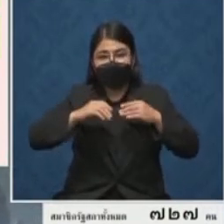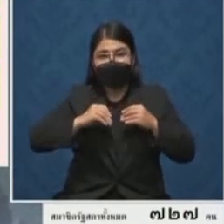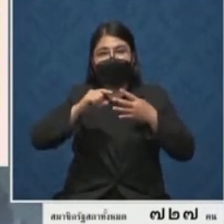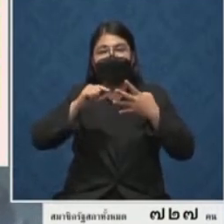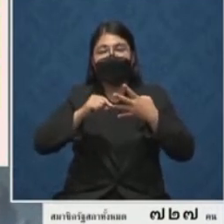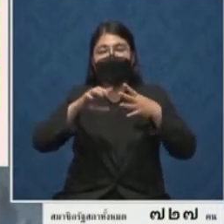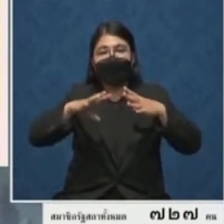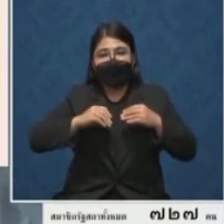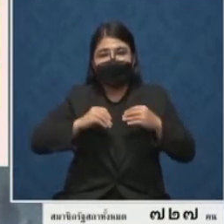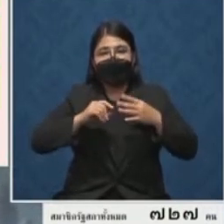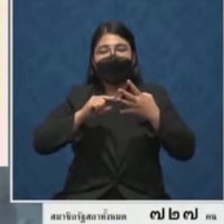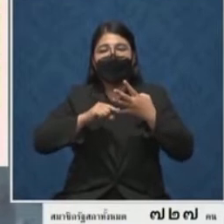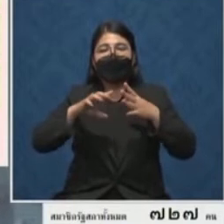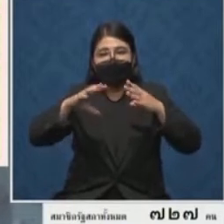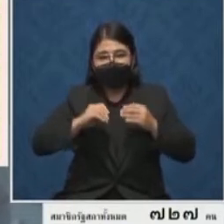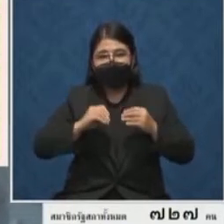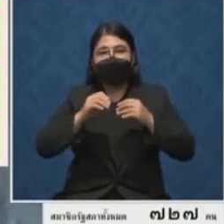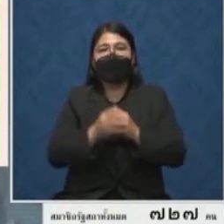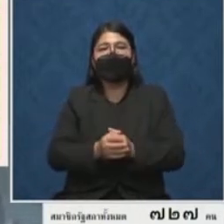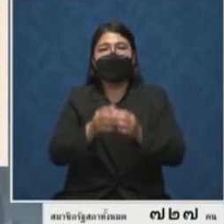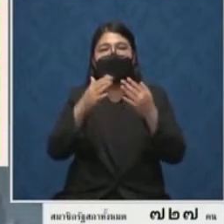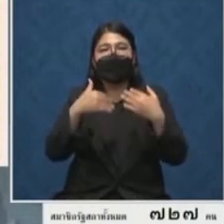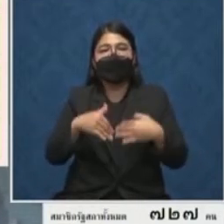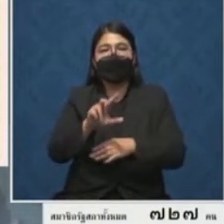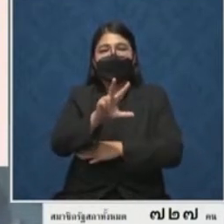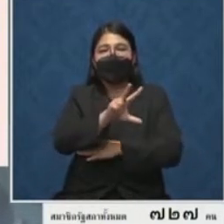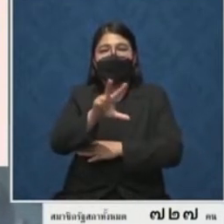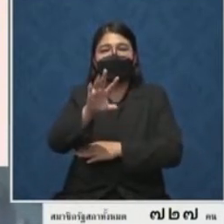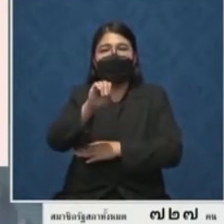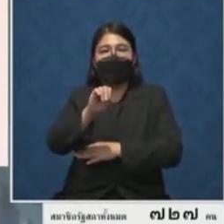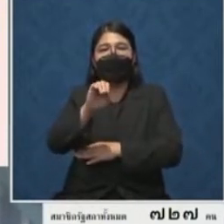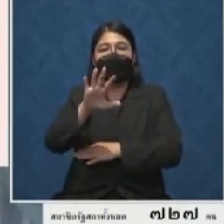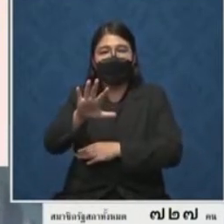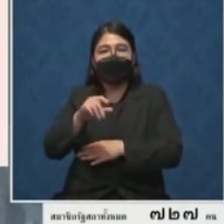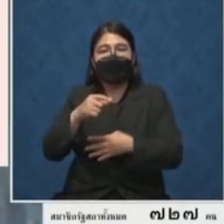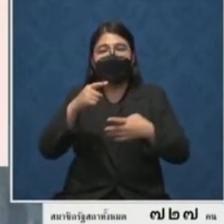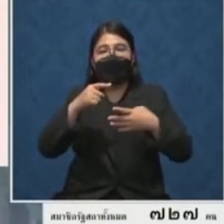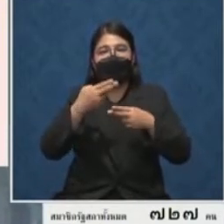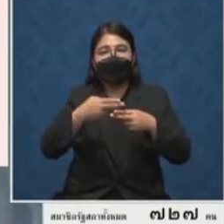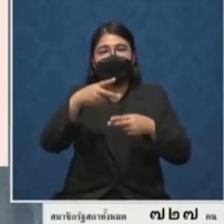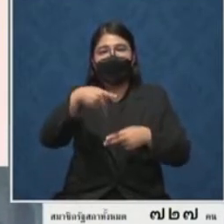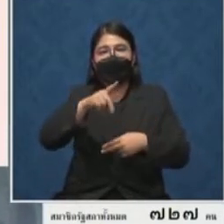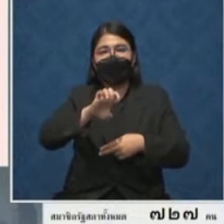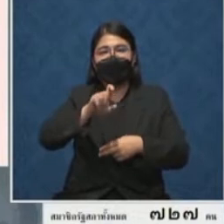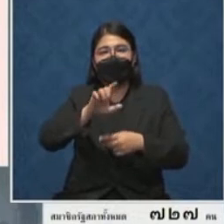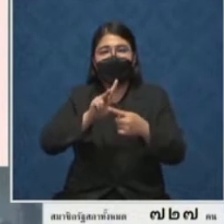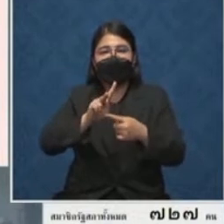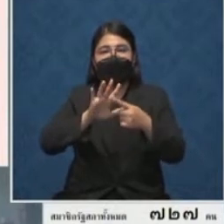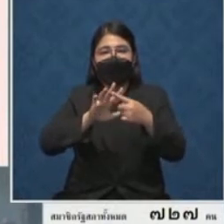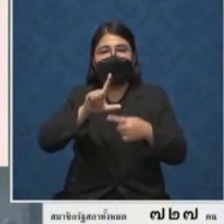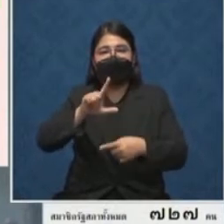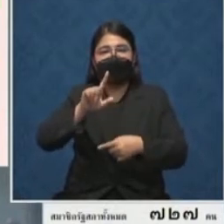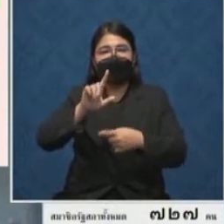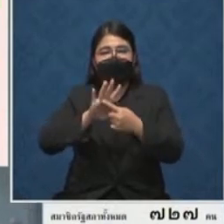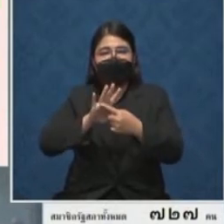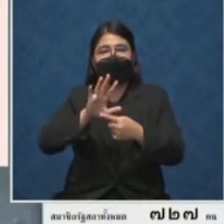การครับ 345นางพิกุลแก้วไกลเลิก 1รับหลักการ2ไม่รับหลักการ